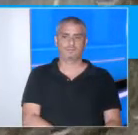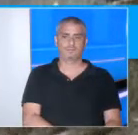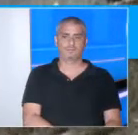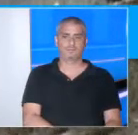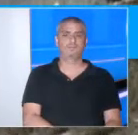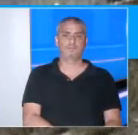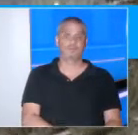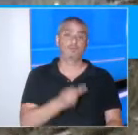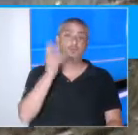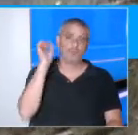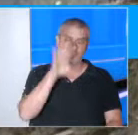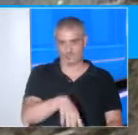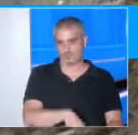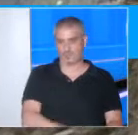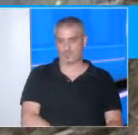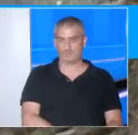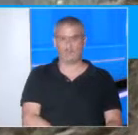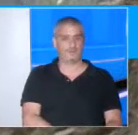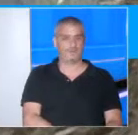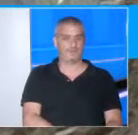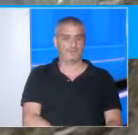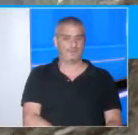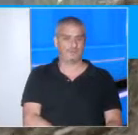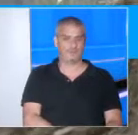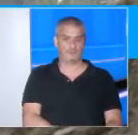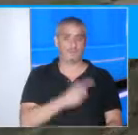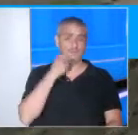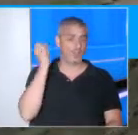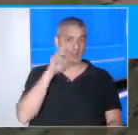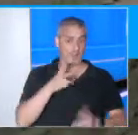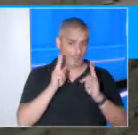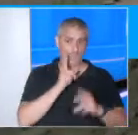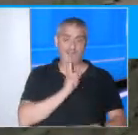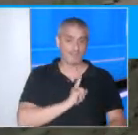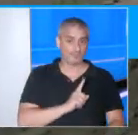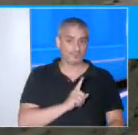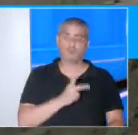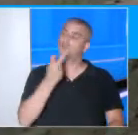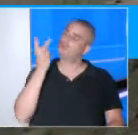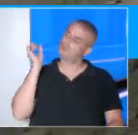הרבה יותר גרוע. זאת אומרת, זה יותר גרוע מעיראק, אתה אומר, ומסוריה.